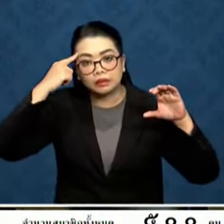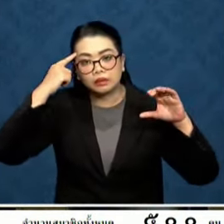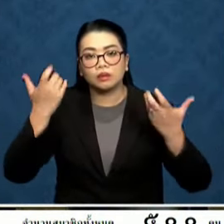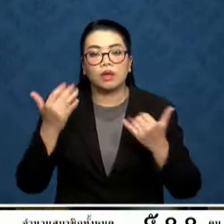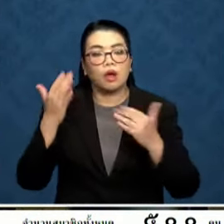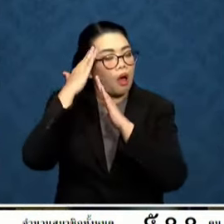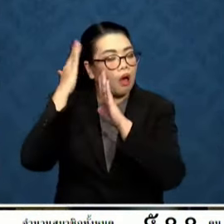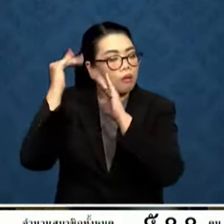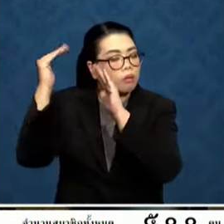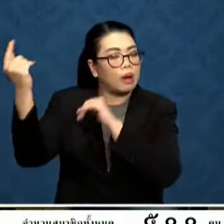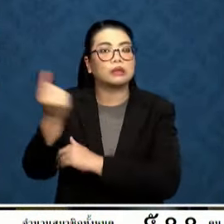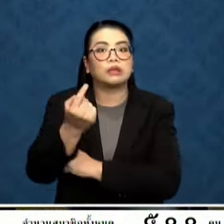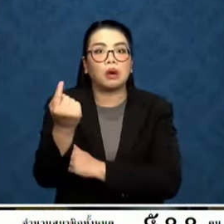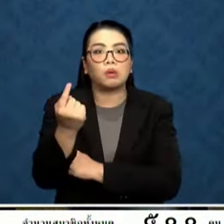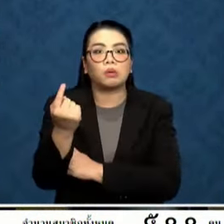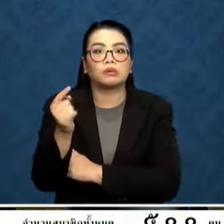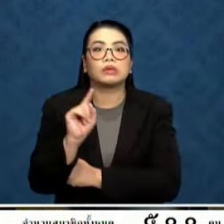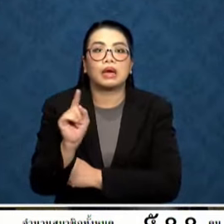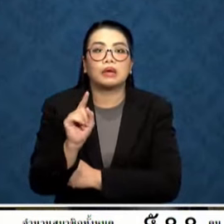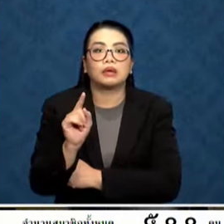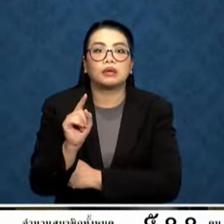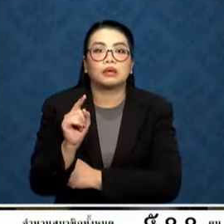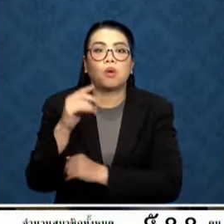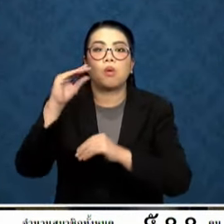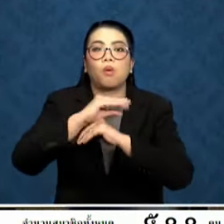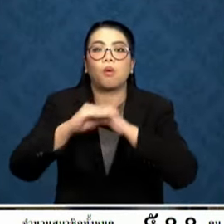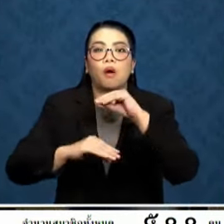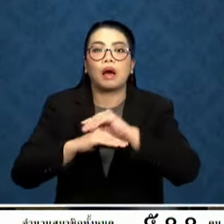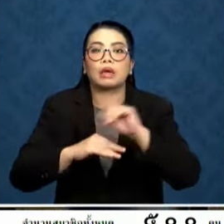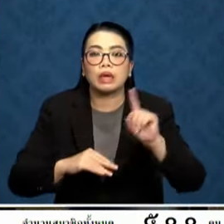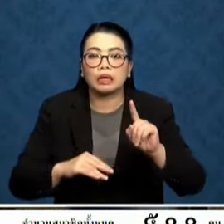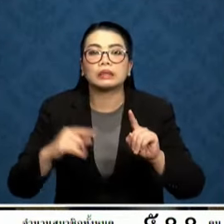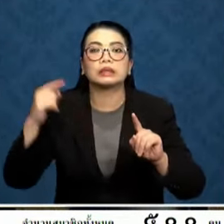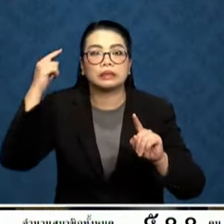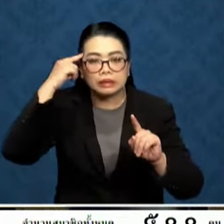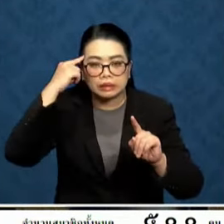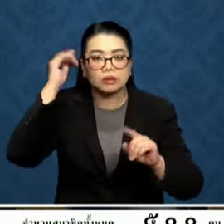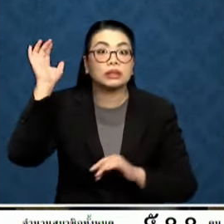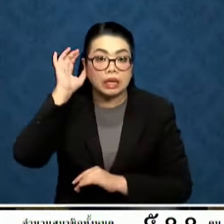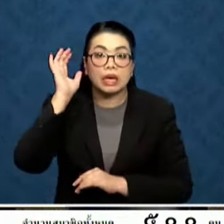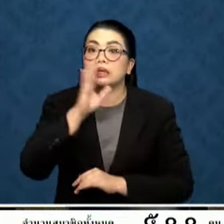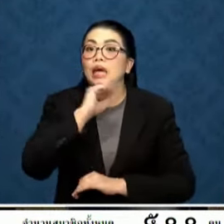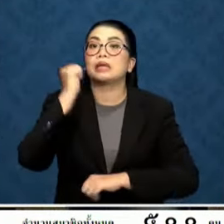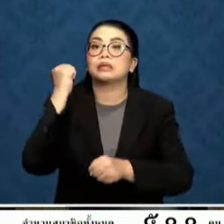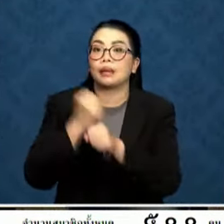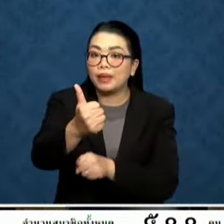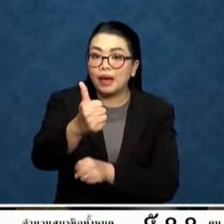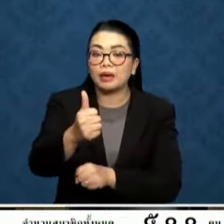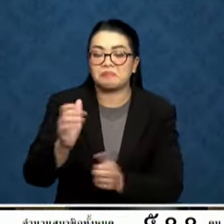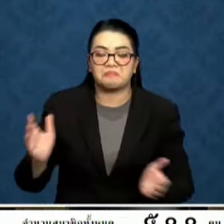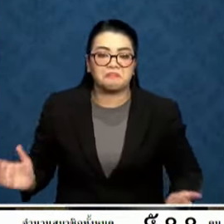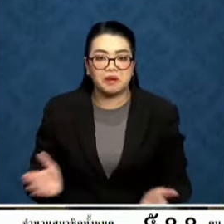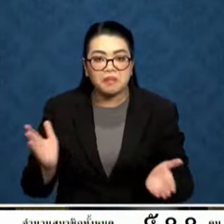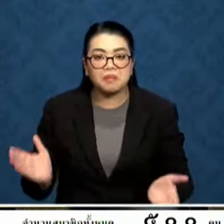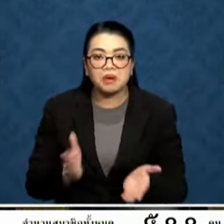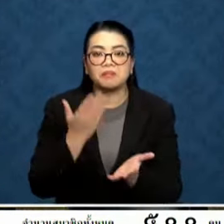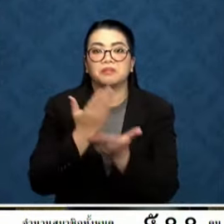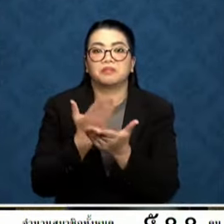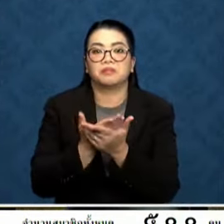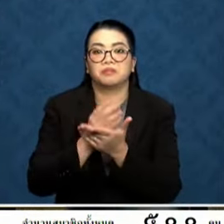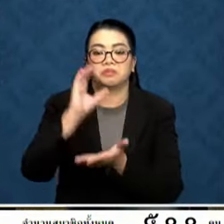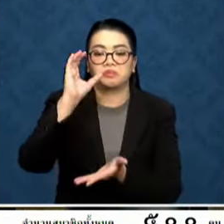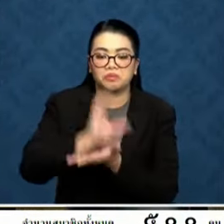หวังเดียวครับในปัจจุบันก็คือเชื่อว่าถ้าหากสามารถผลักดันโครง